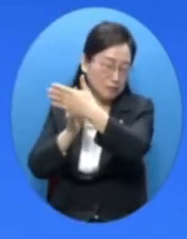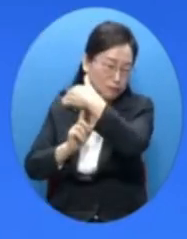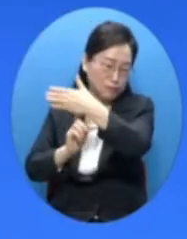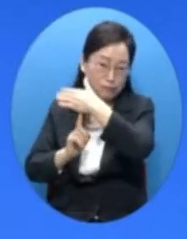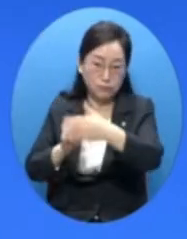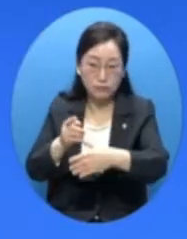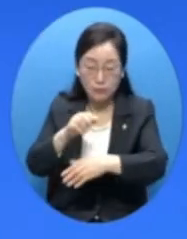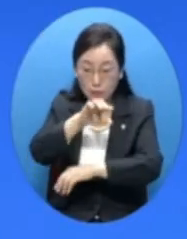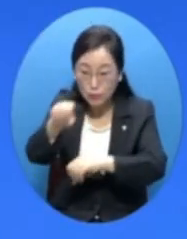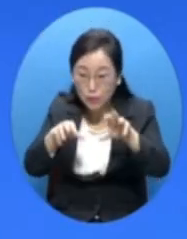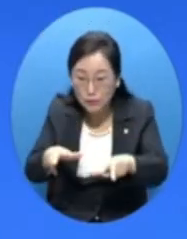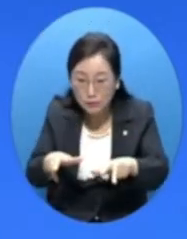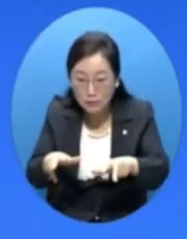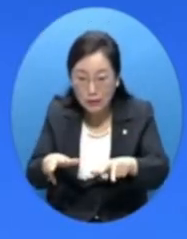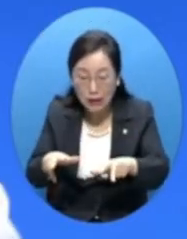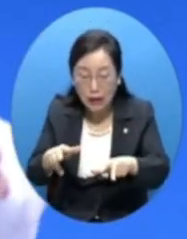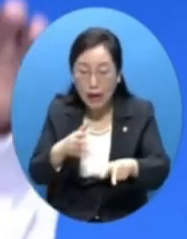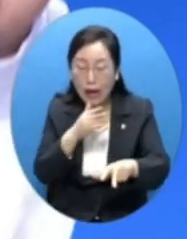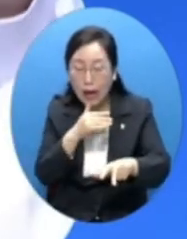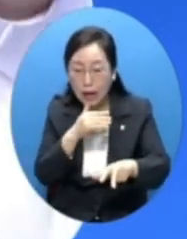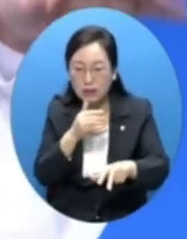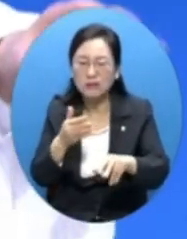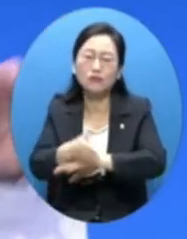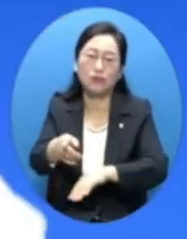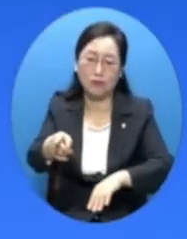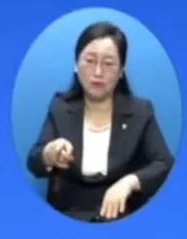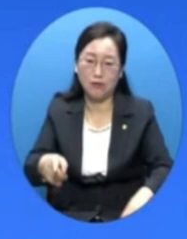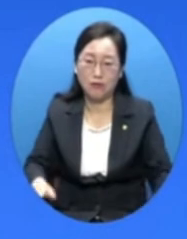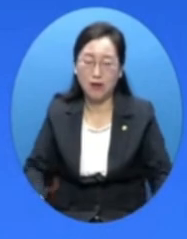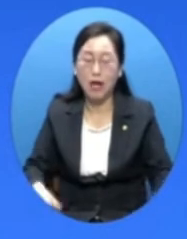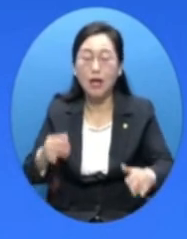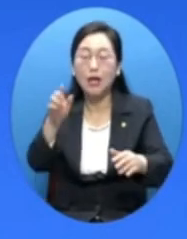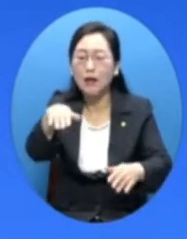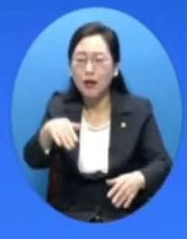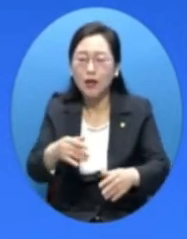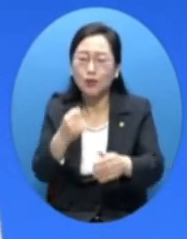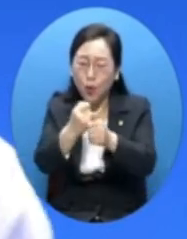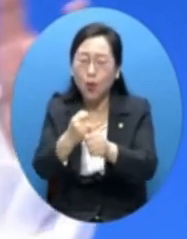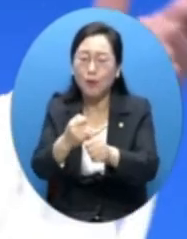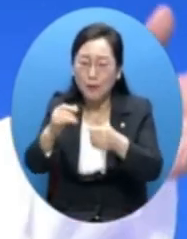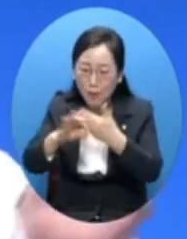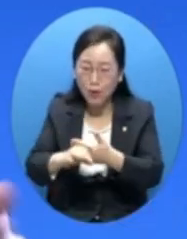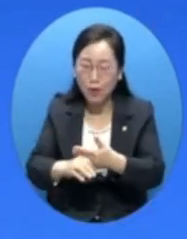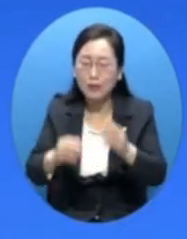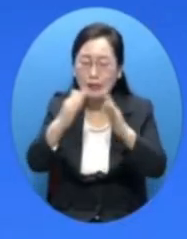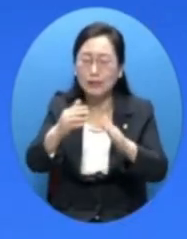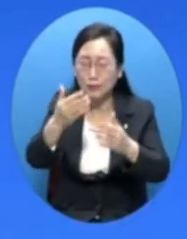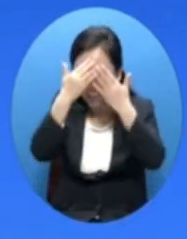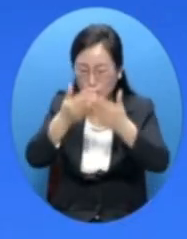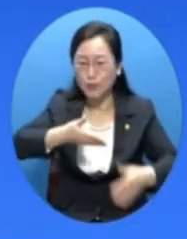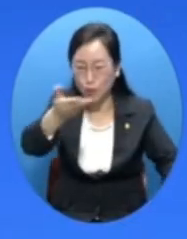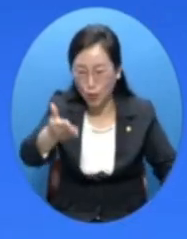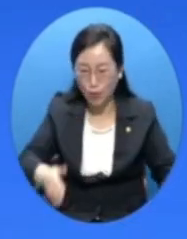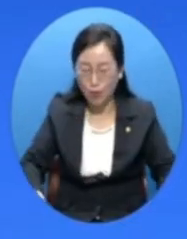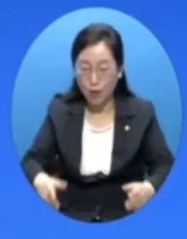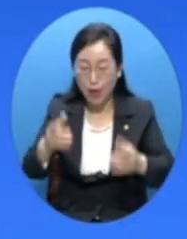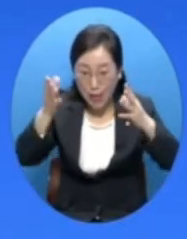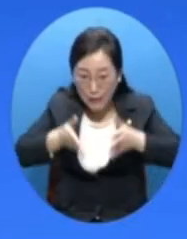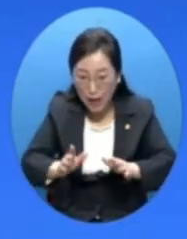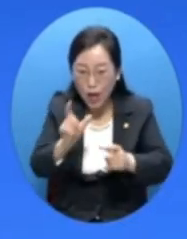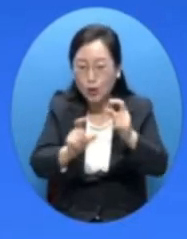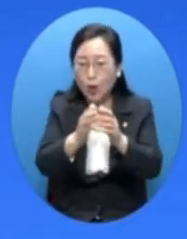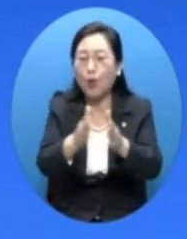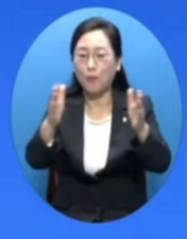내세우고 있습니다. 결혼하면 무조건 집 한 채씩 주고 아이를 낳으면 집 평수를 높여주고 이러면 애 낳을 맛이 있는